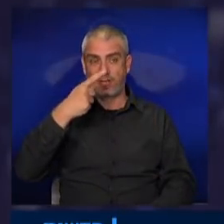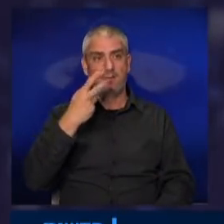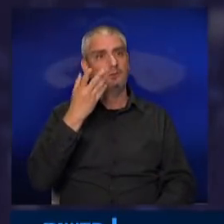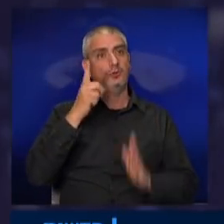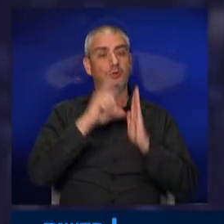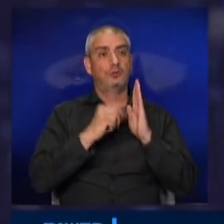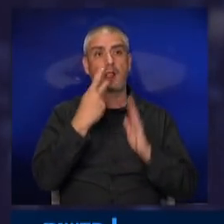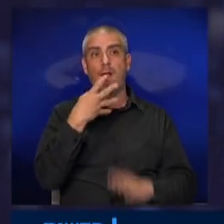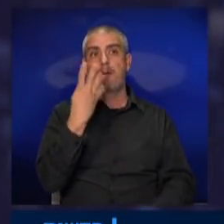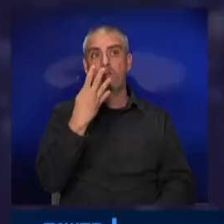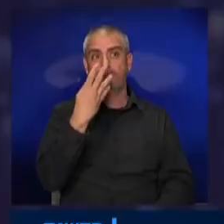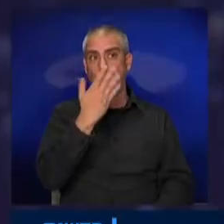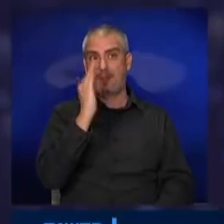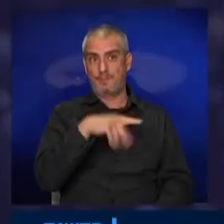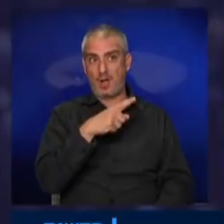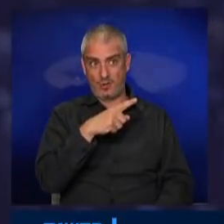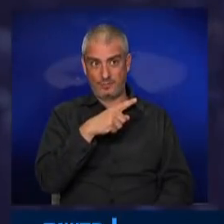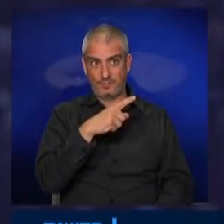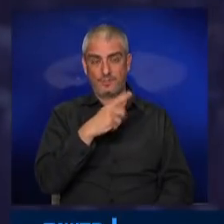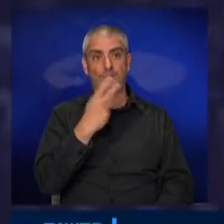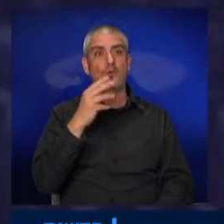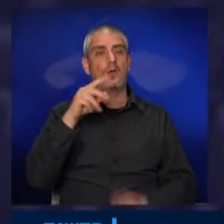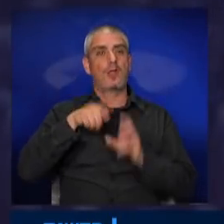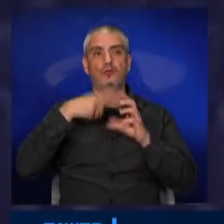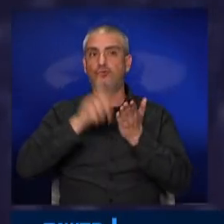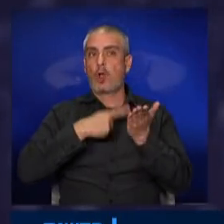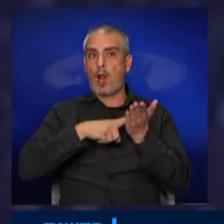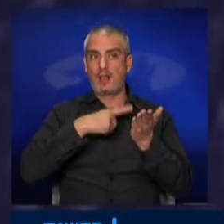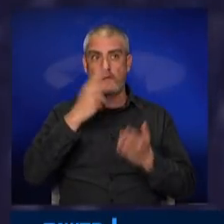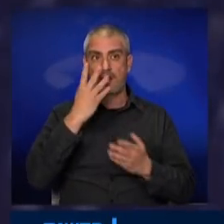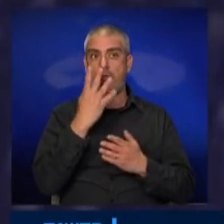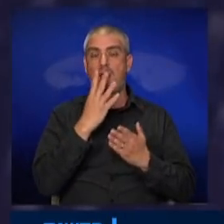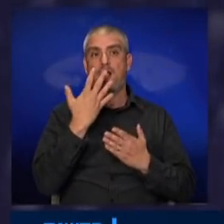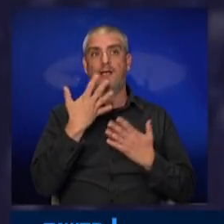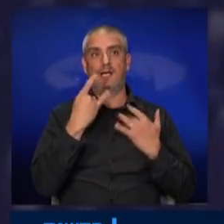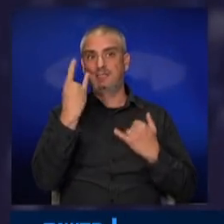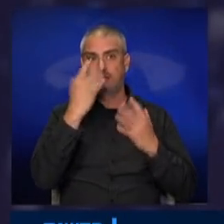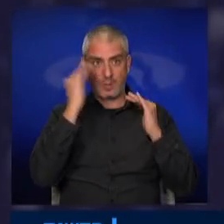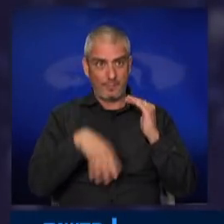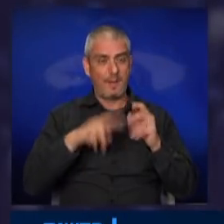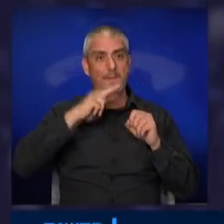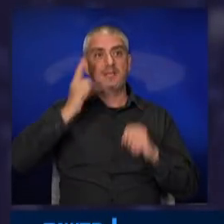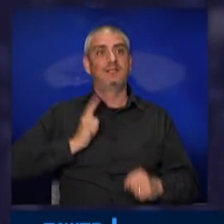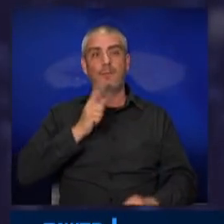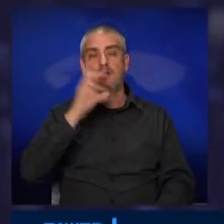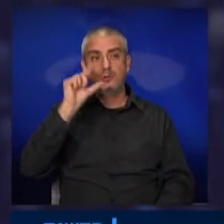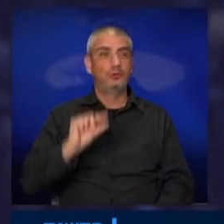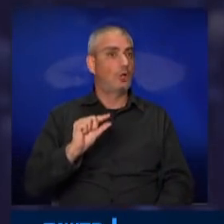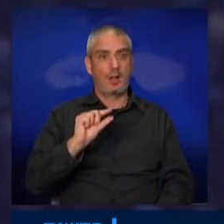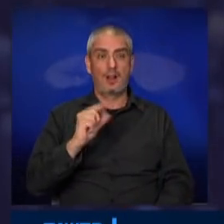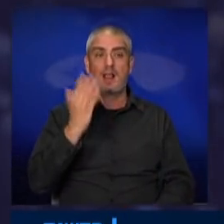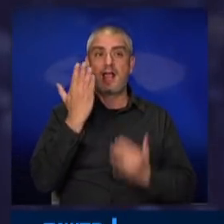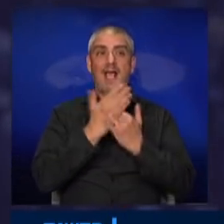יותר ב4.5 שקלים, נוטלה כמעט ב10 שקלים, פסטה מותג פרטי זולה ביותר